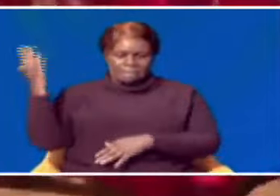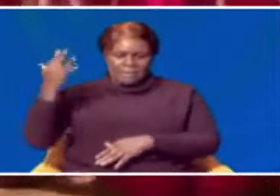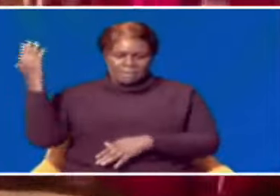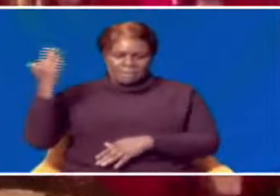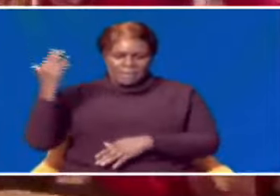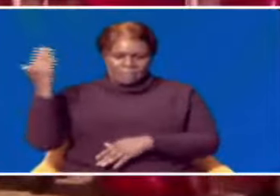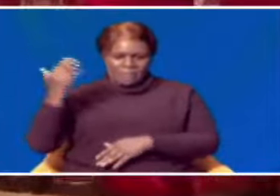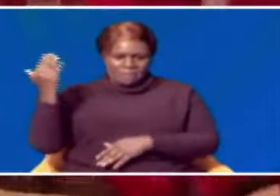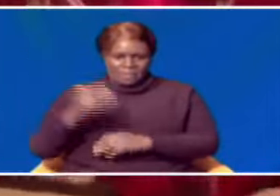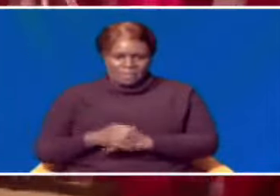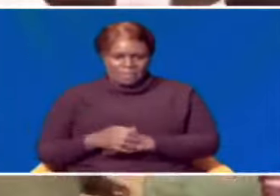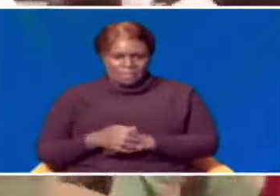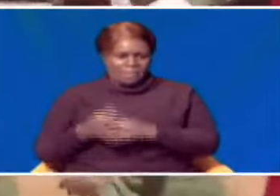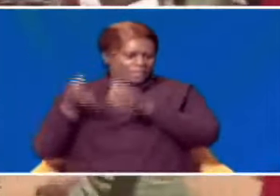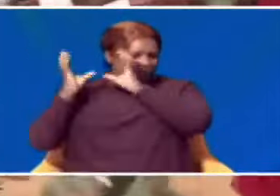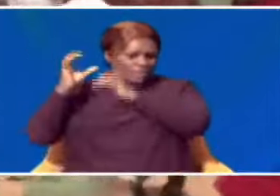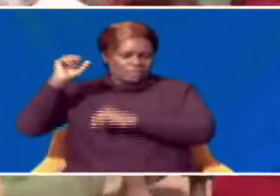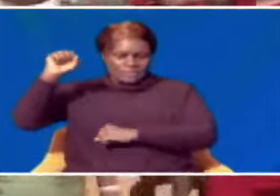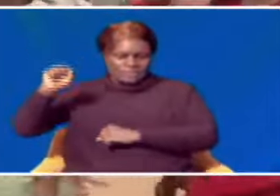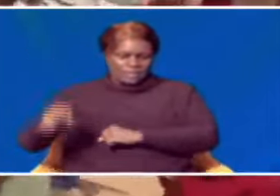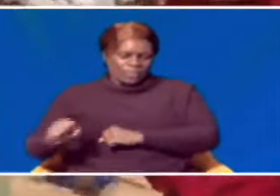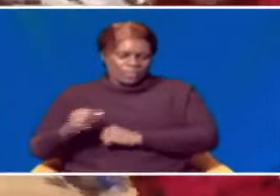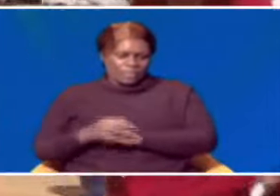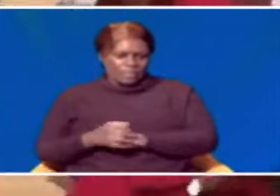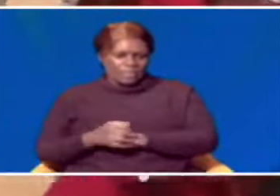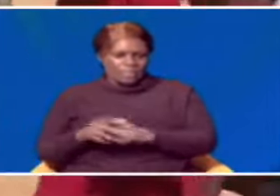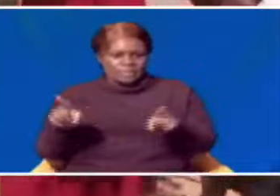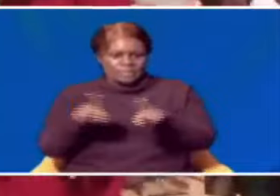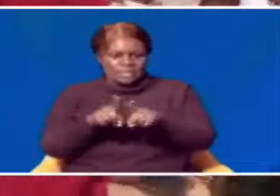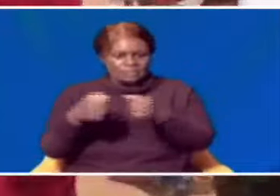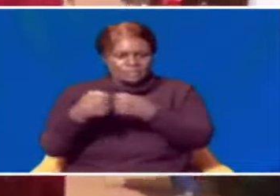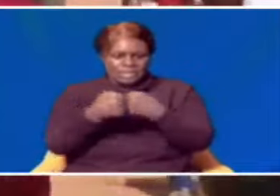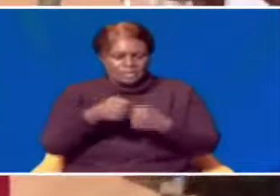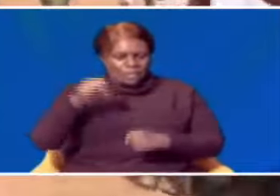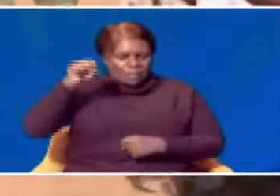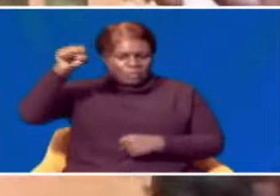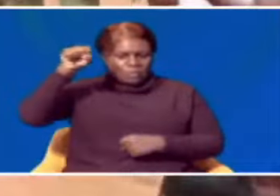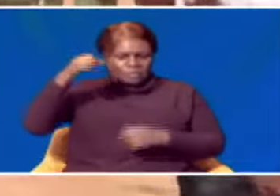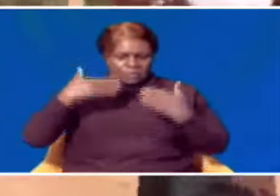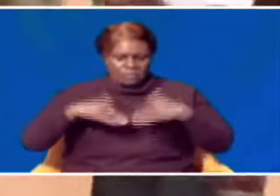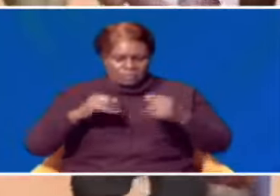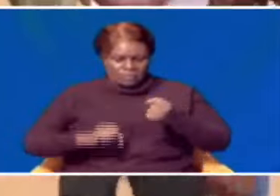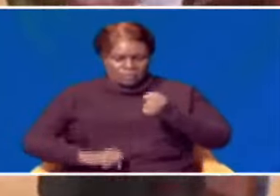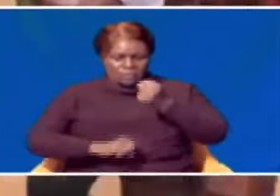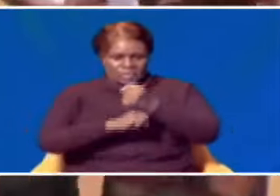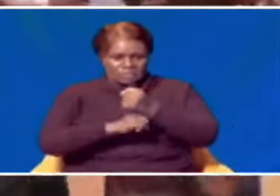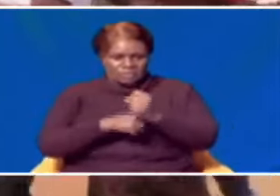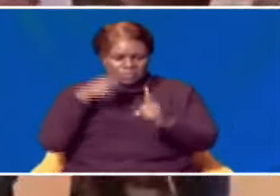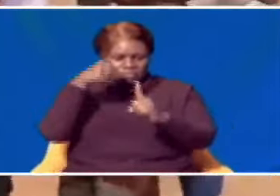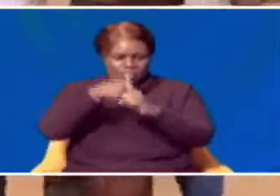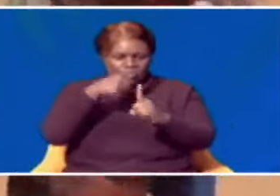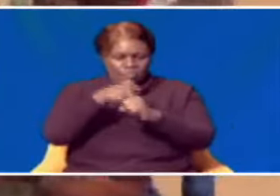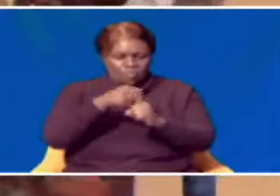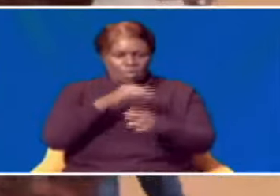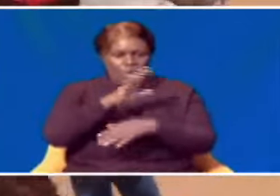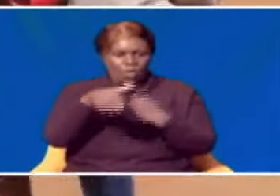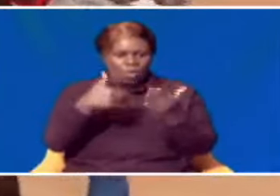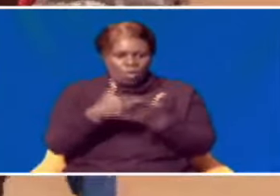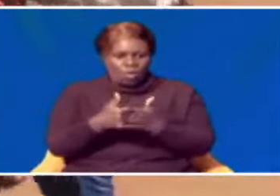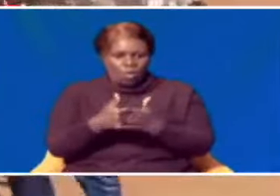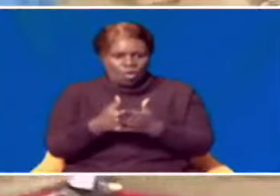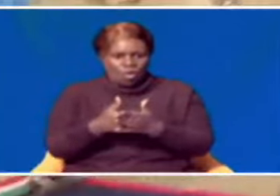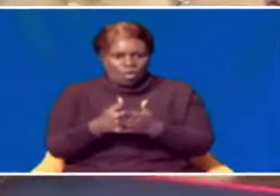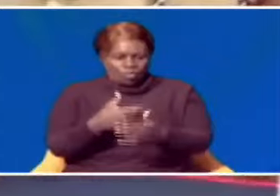of Kanamai in Kilifi South Sub-County, also challenged politicians to support the fight against all kinds of